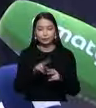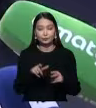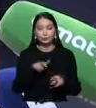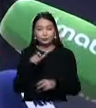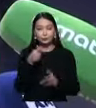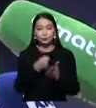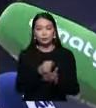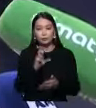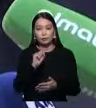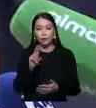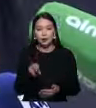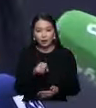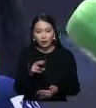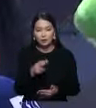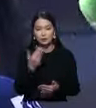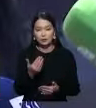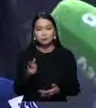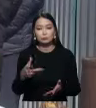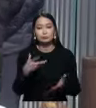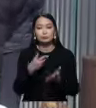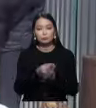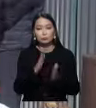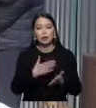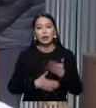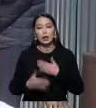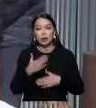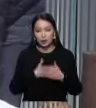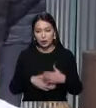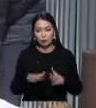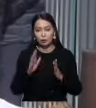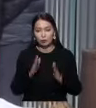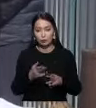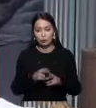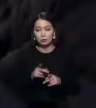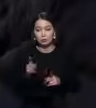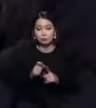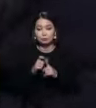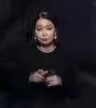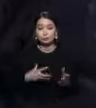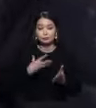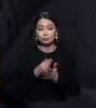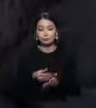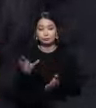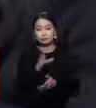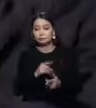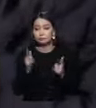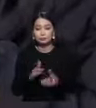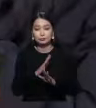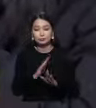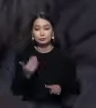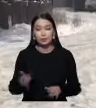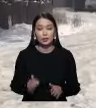Бакат. И сказали, мы теперь вам заплатим, вы будете рады. Но с предлагаемой компенсацией ужетовцы не согласны. В одном частном